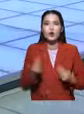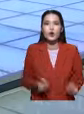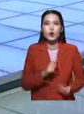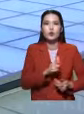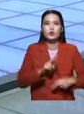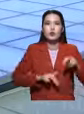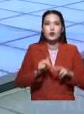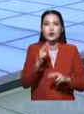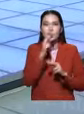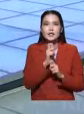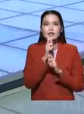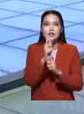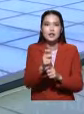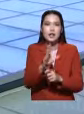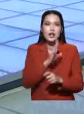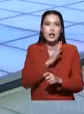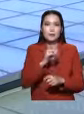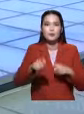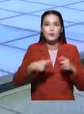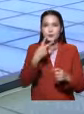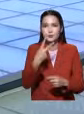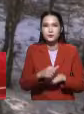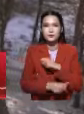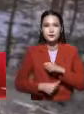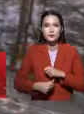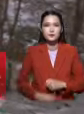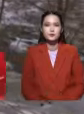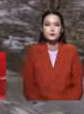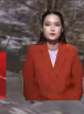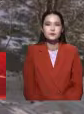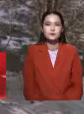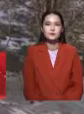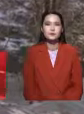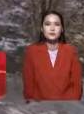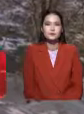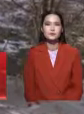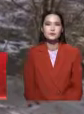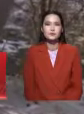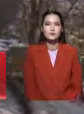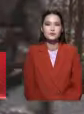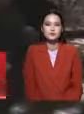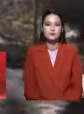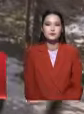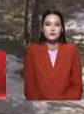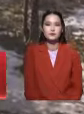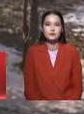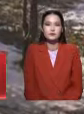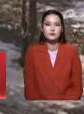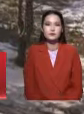тұрғындарына көңіл күй сыйлап қайтқан екен, сюжет көрейік. Құшақтасу күні. Сіз мені құшақтамайсыз ба?